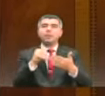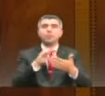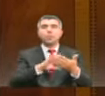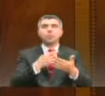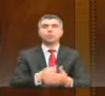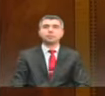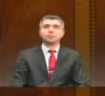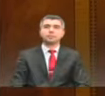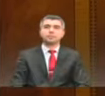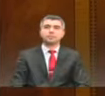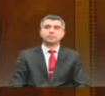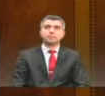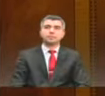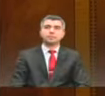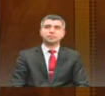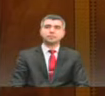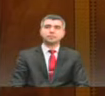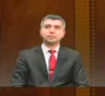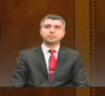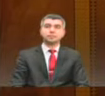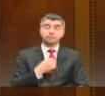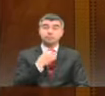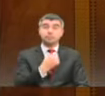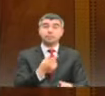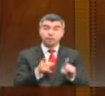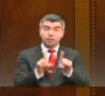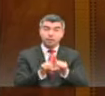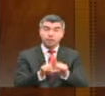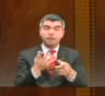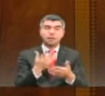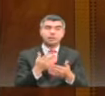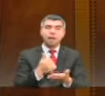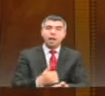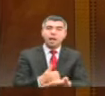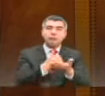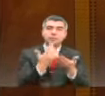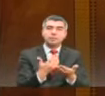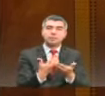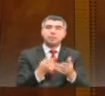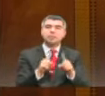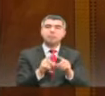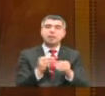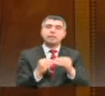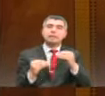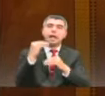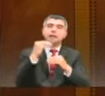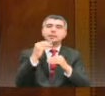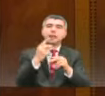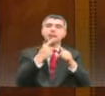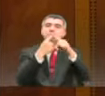الله. إذن سنعزز هذا النظام تيسير، سنرفع الغلاف المالي المرصود